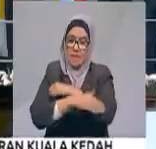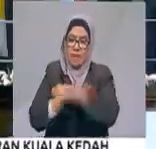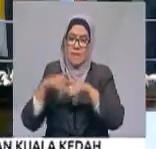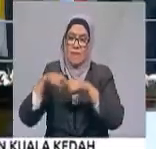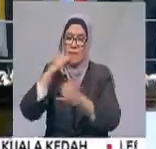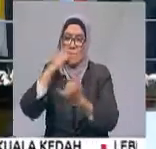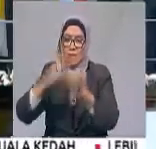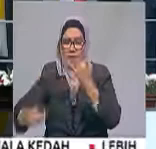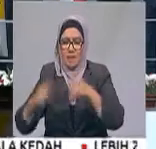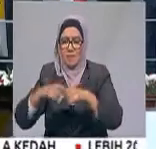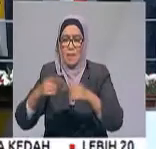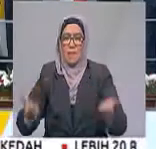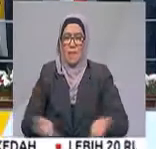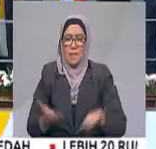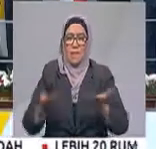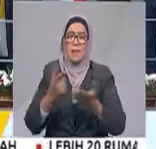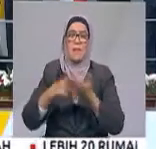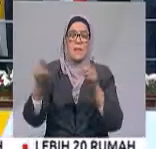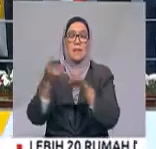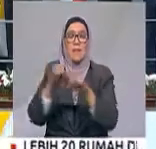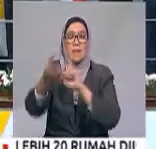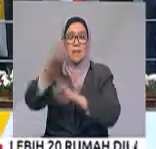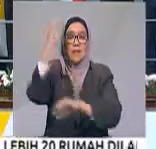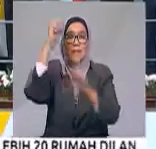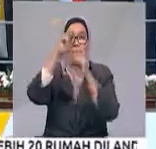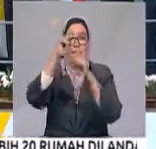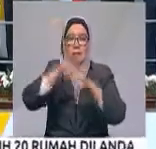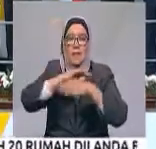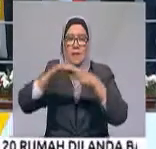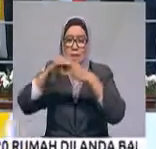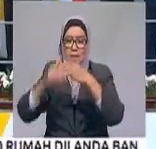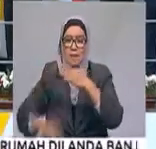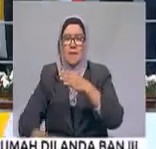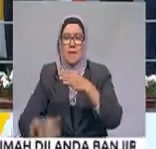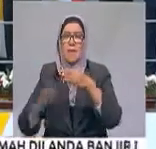untuk musim ini turut meraih mata apabila menamatkan perlumbaan di tempat